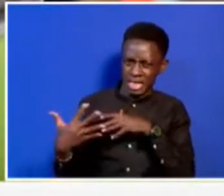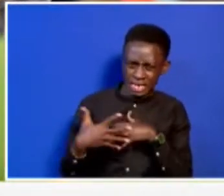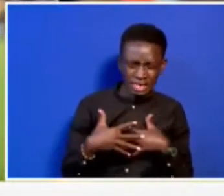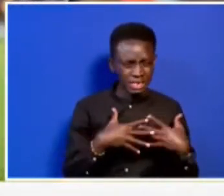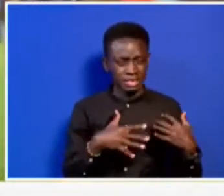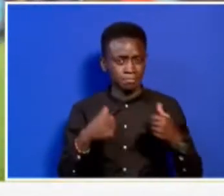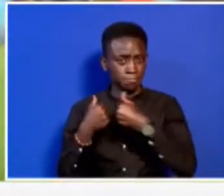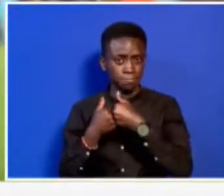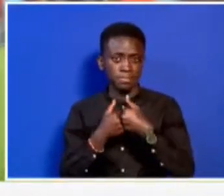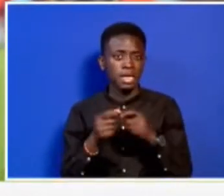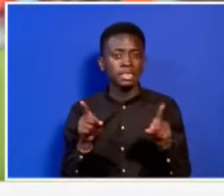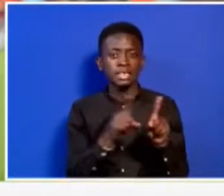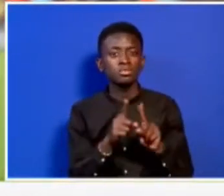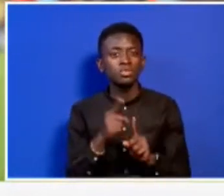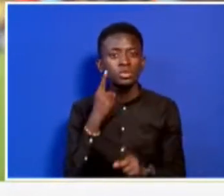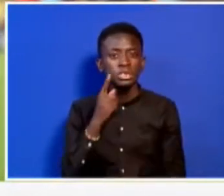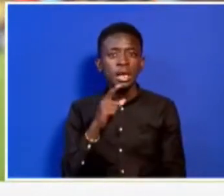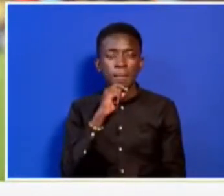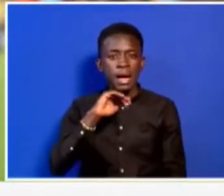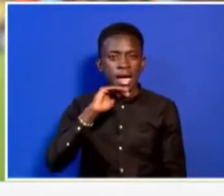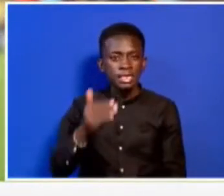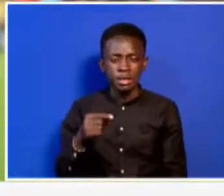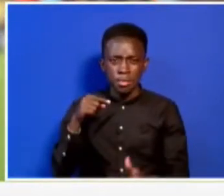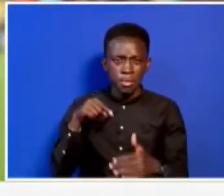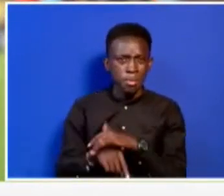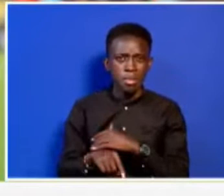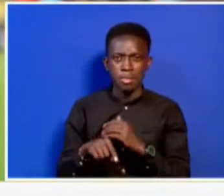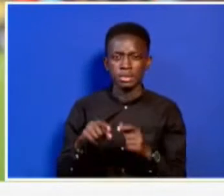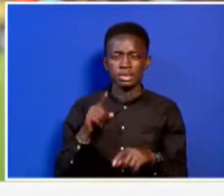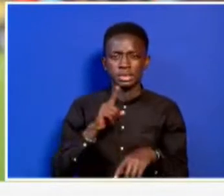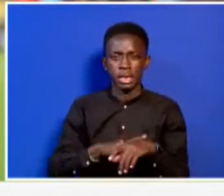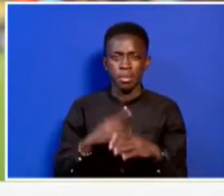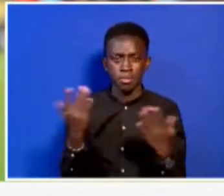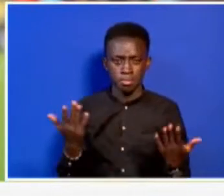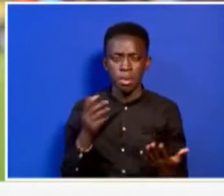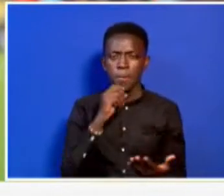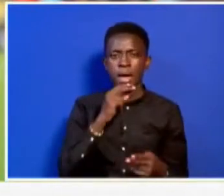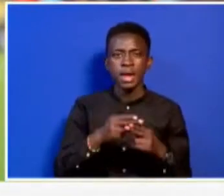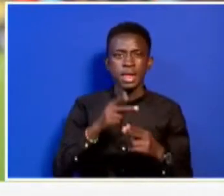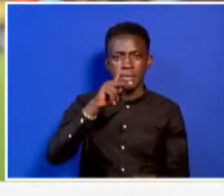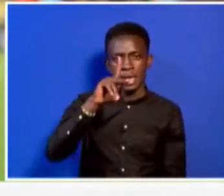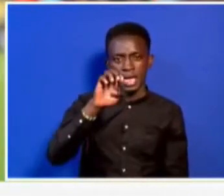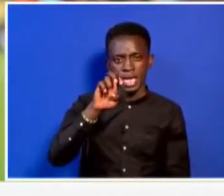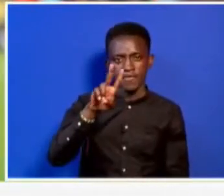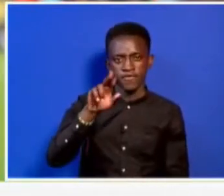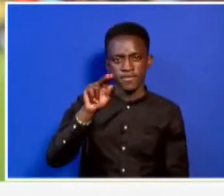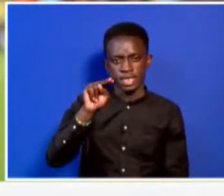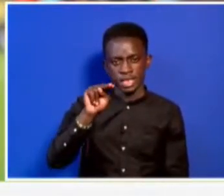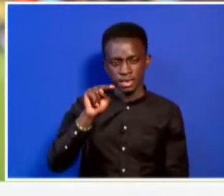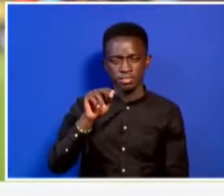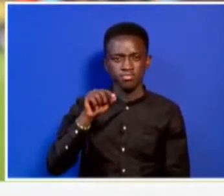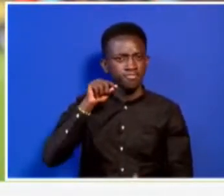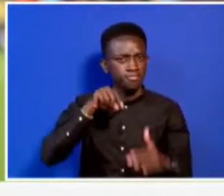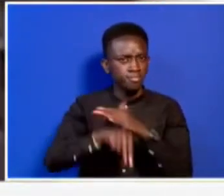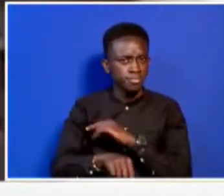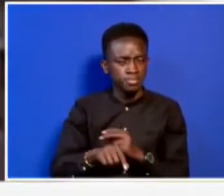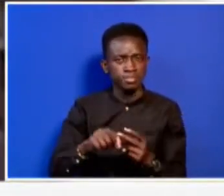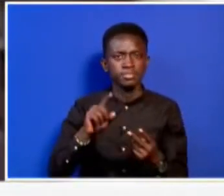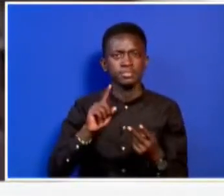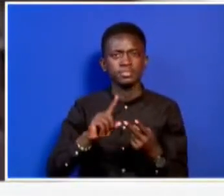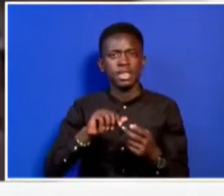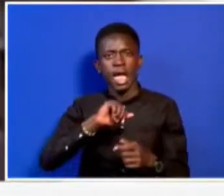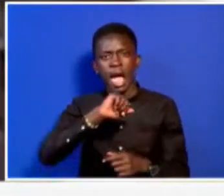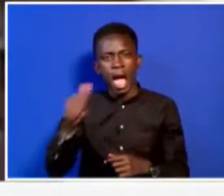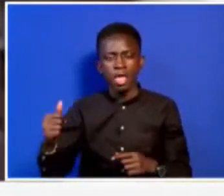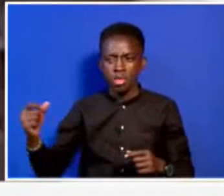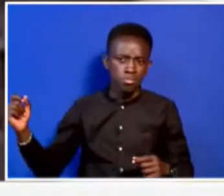7, tikitaka za Manchester City zilizaa matunda. Kingo wao wakati Kevin De Bruyne akitia kimia ni bola kwanza huku na uso akisawazisha bao ile dakika 4